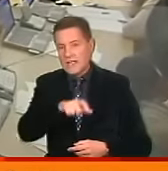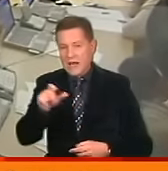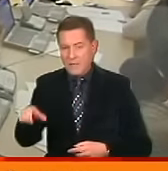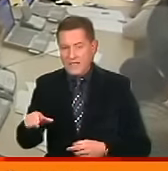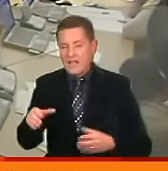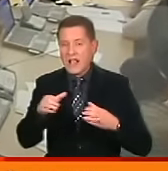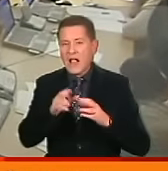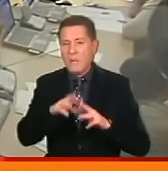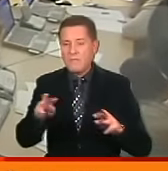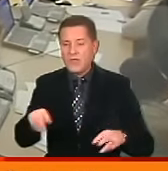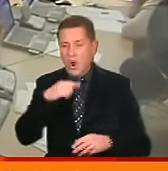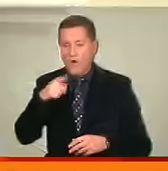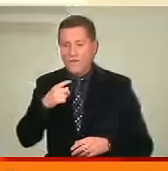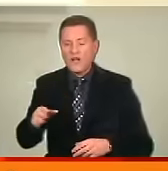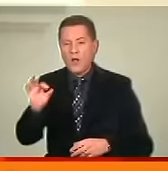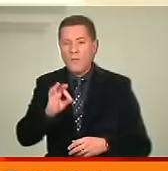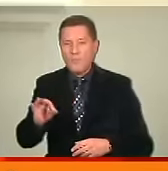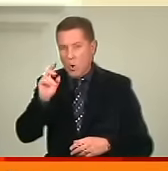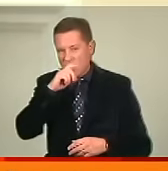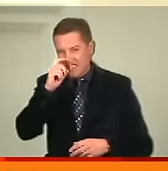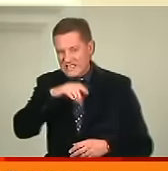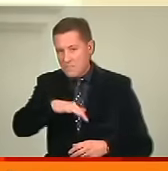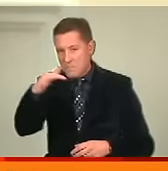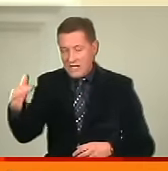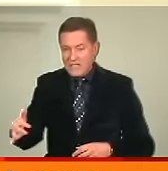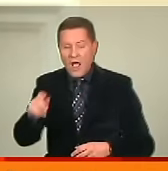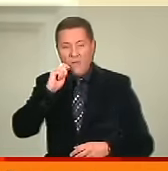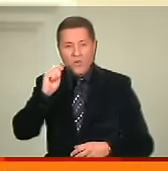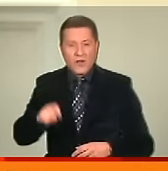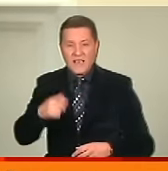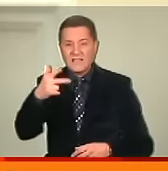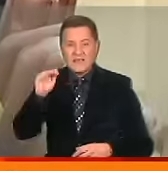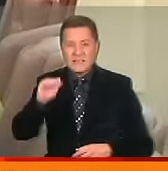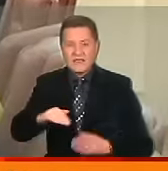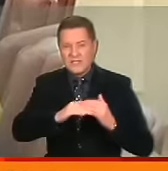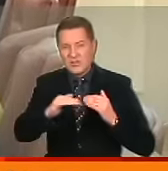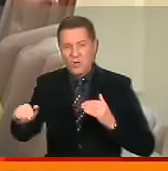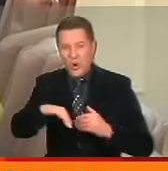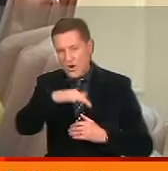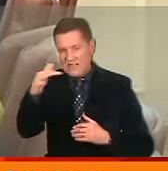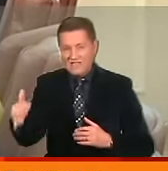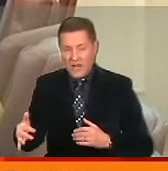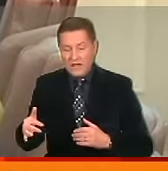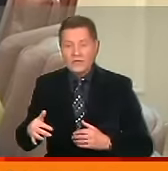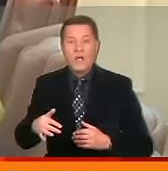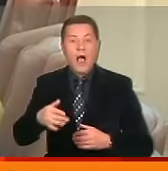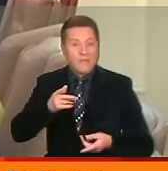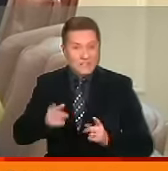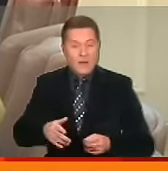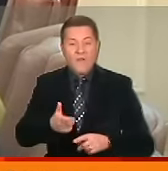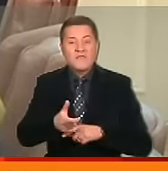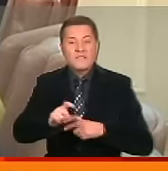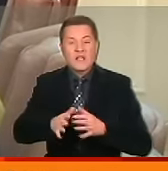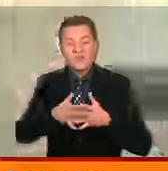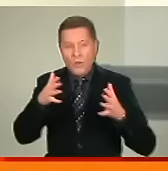Далі на Кабміні говорили про сміття. Офіційно в Україні нині 30 тисяч полігонів і звалищ. Але насправді значно більше,